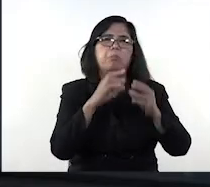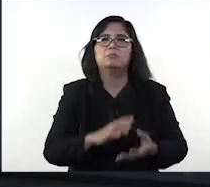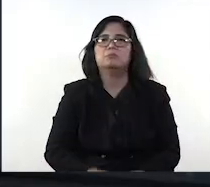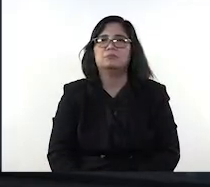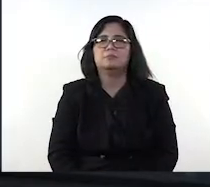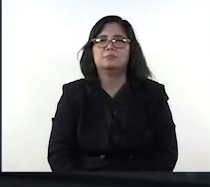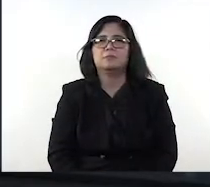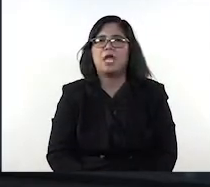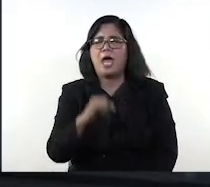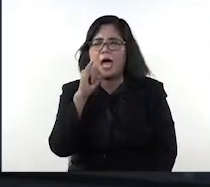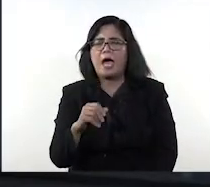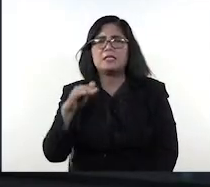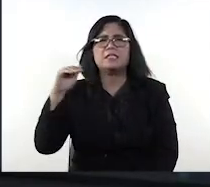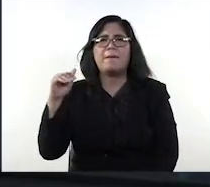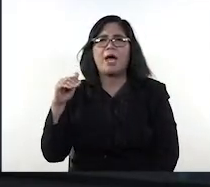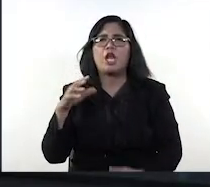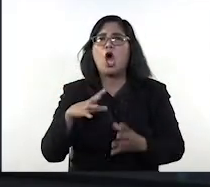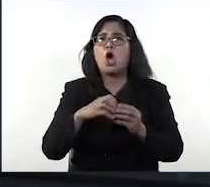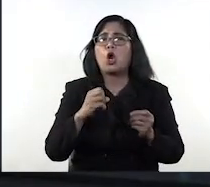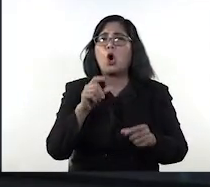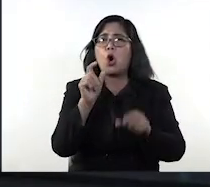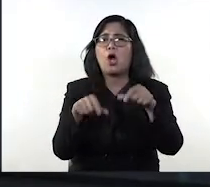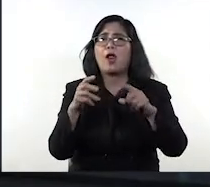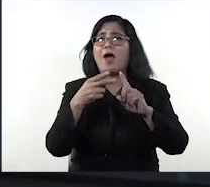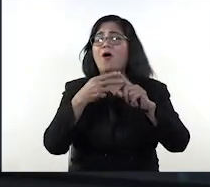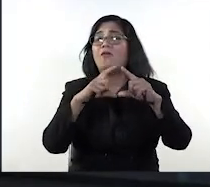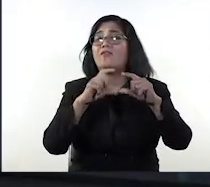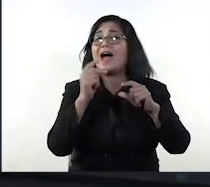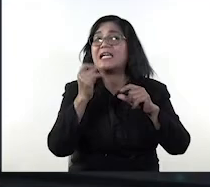Hai karena itu diakhir Zaman Rafa Rizki akan makin kuat